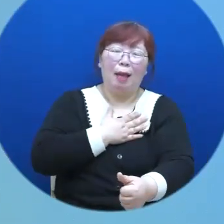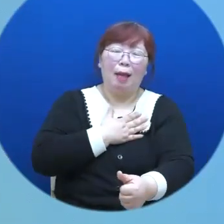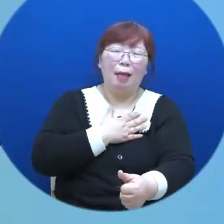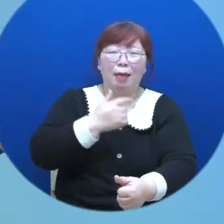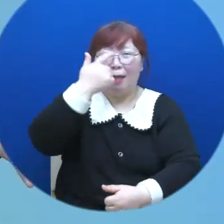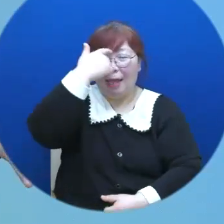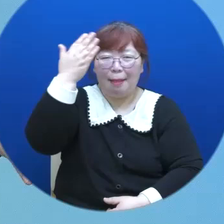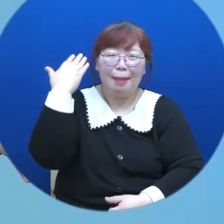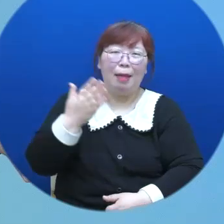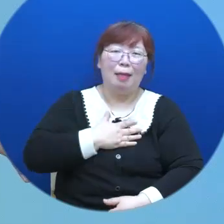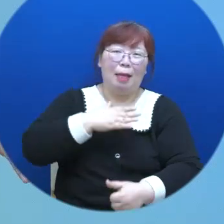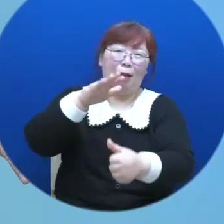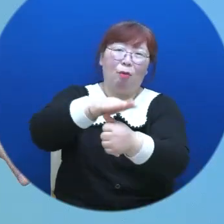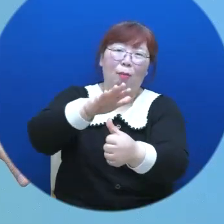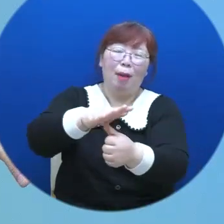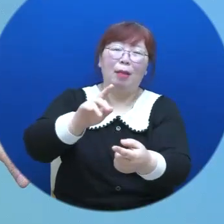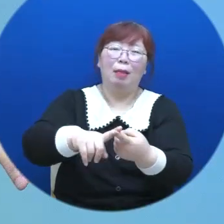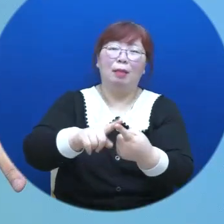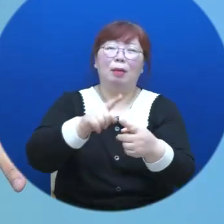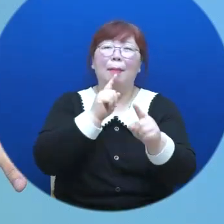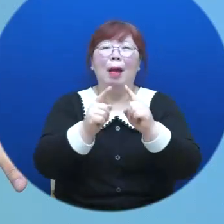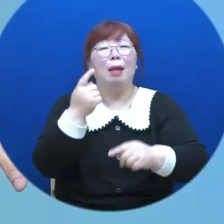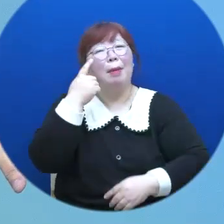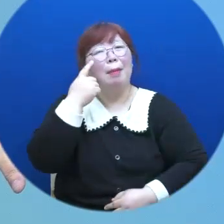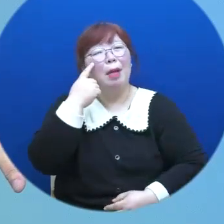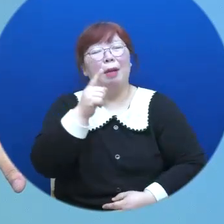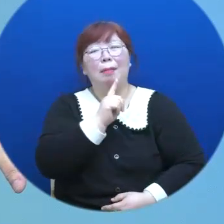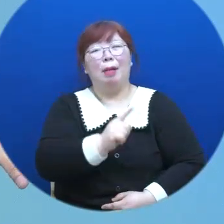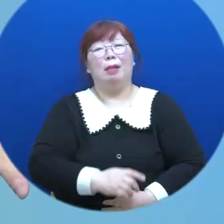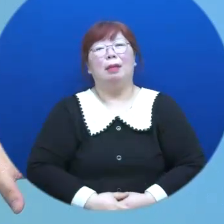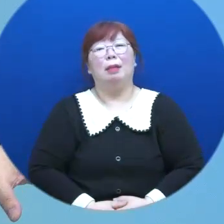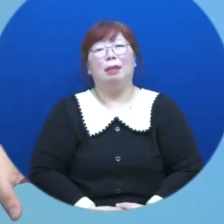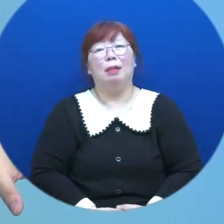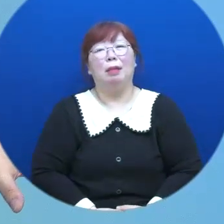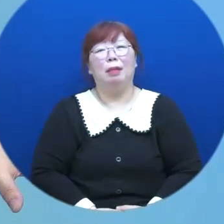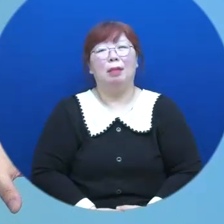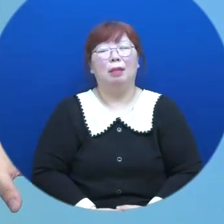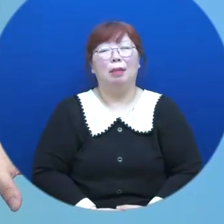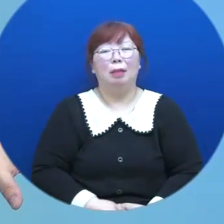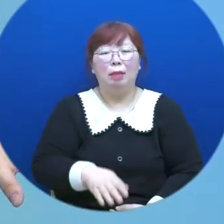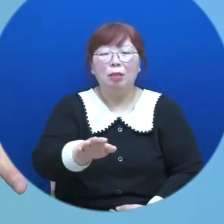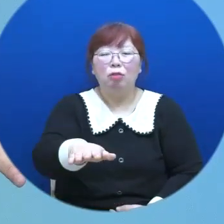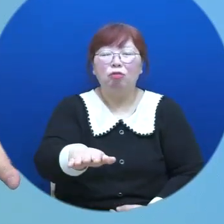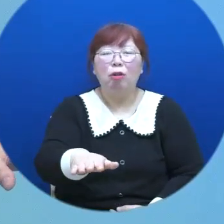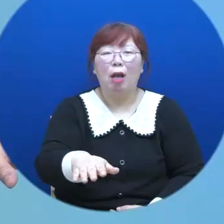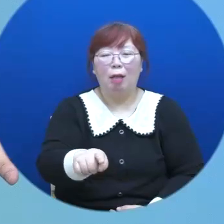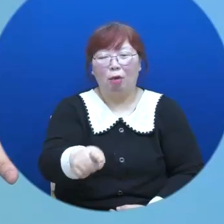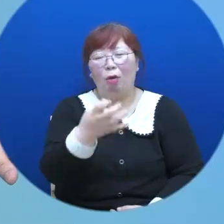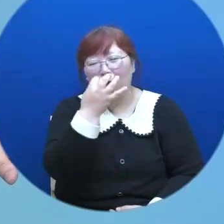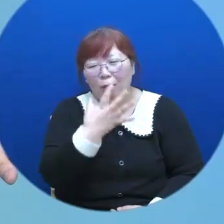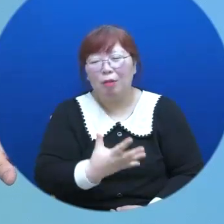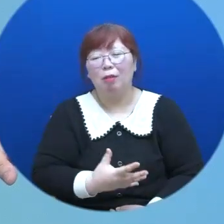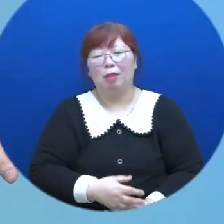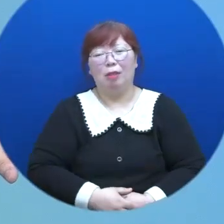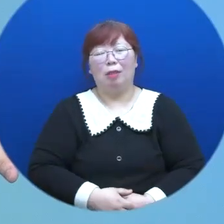지금 한마디 하라고. 그러니까 입을 열었어요. 승호가 힘들었지?